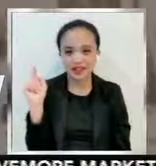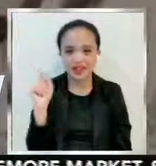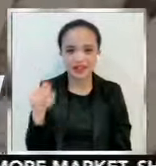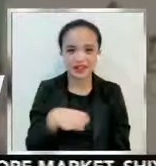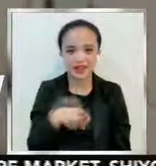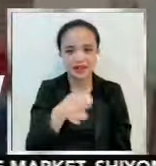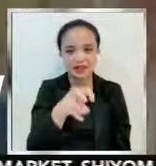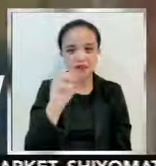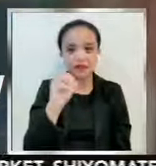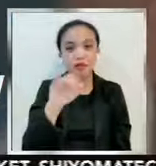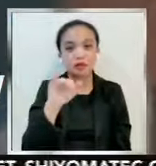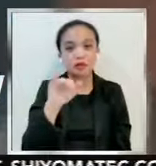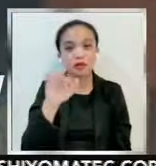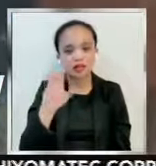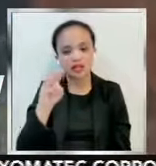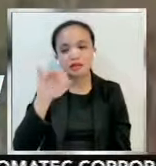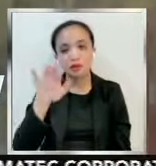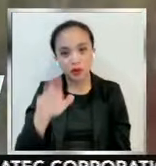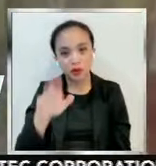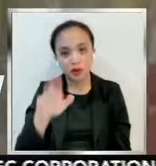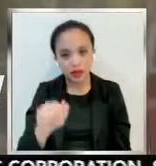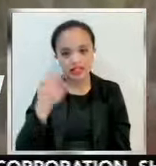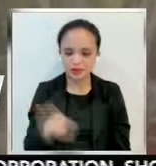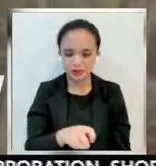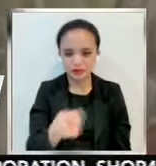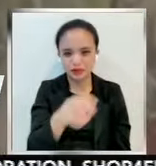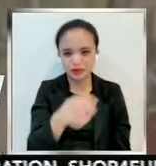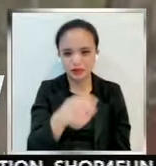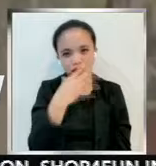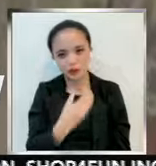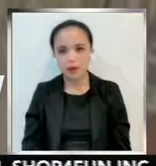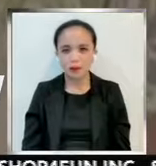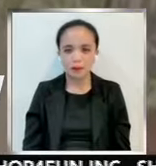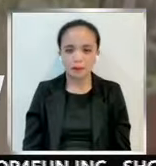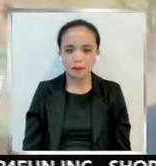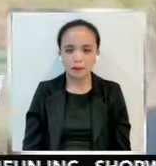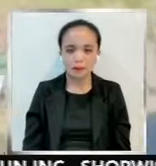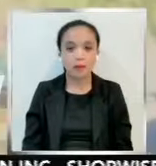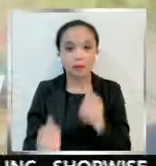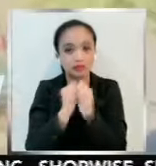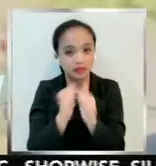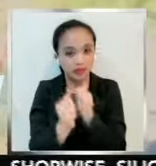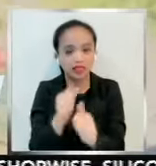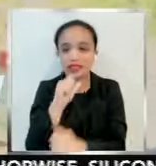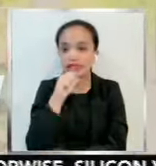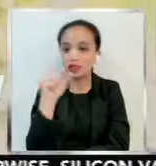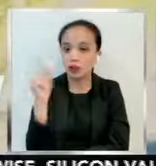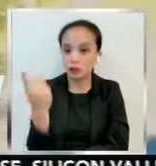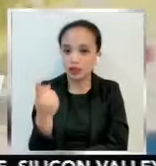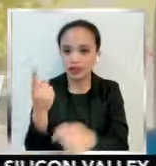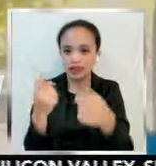Moira the Explorer. Kung saan hindi lang siya sumabit sa jeep.